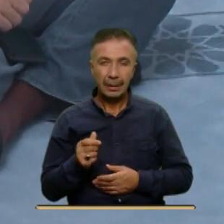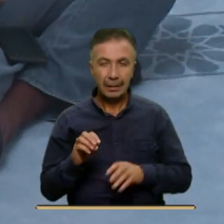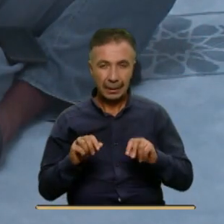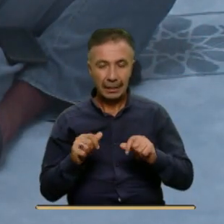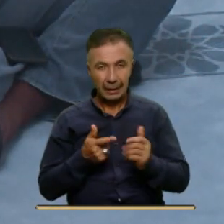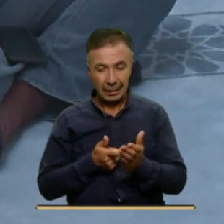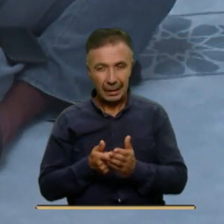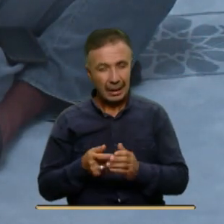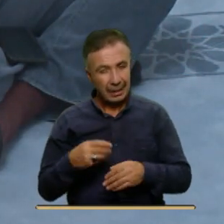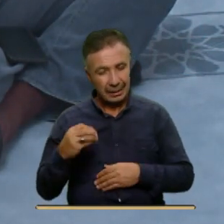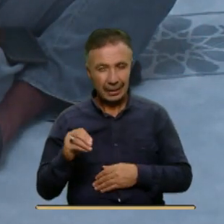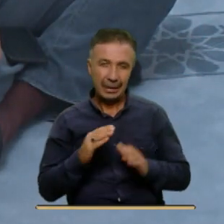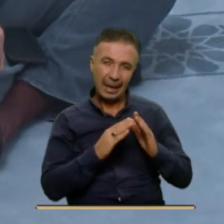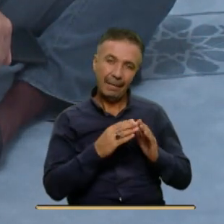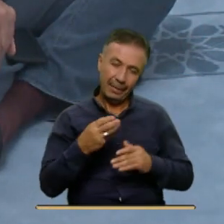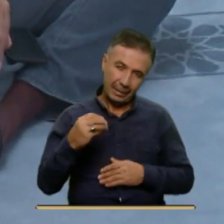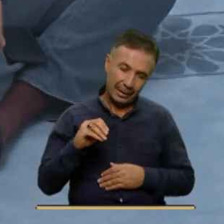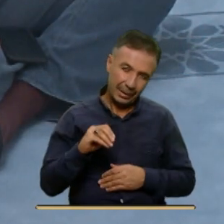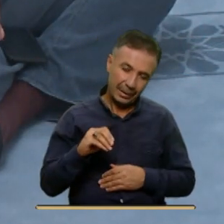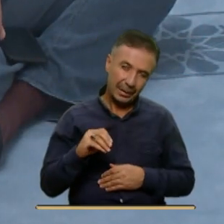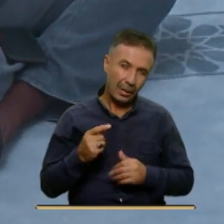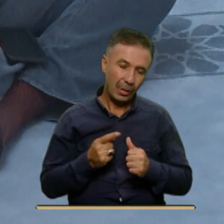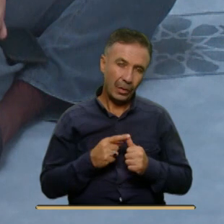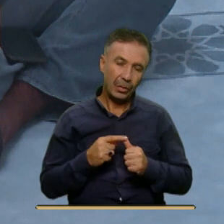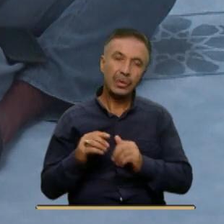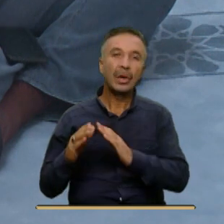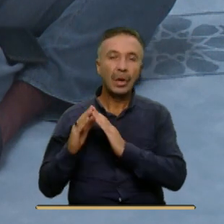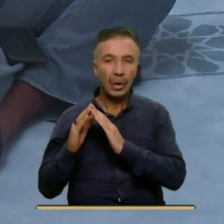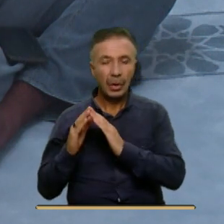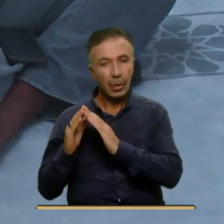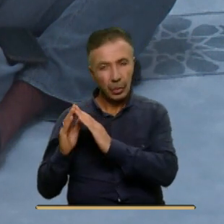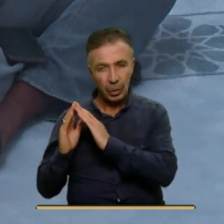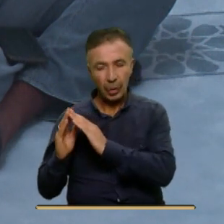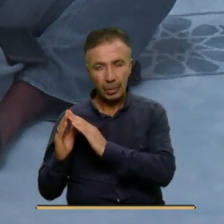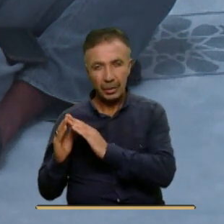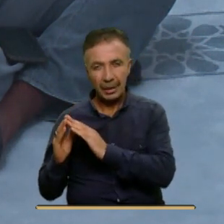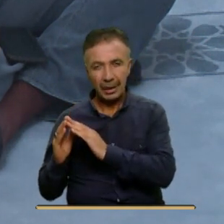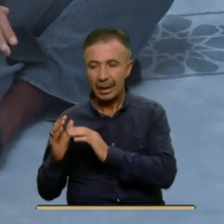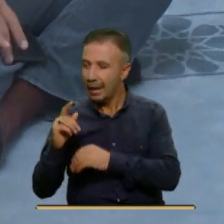ev satacaksa kişi, önce komşuya teklif edilir kıymetli müminler.